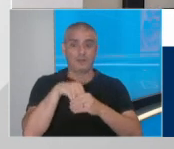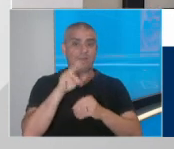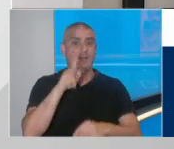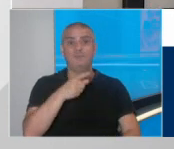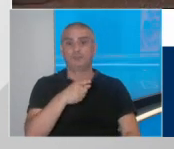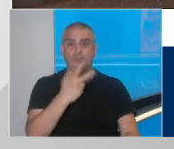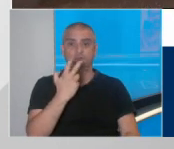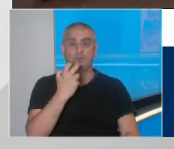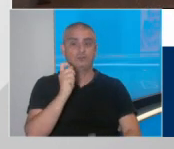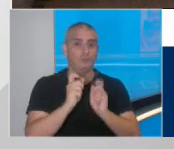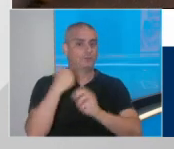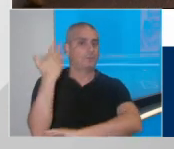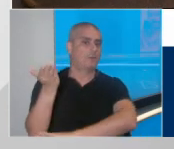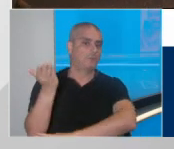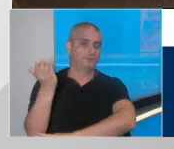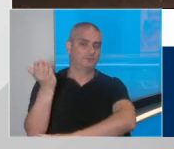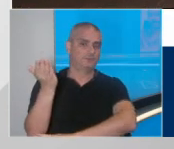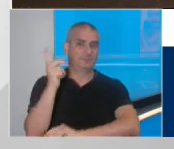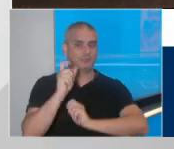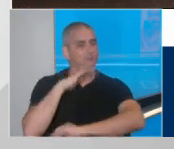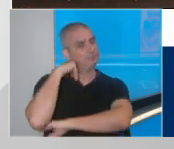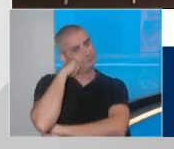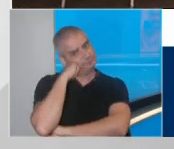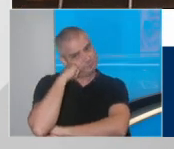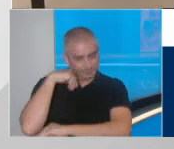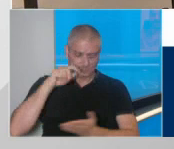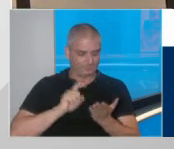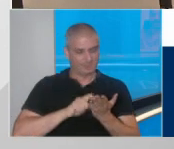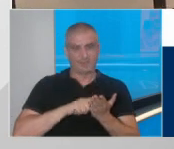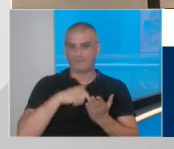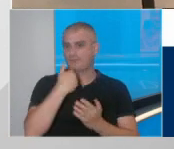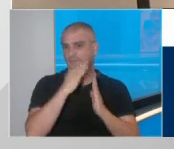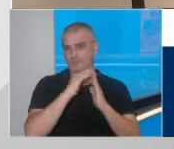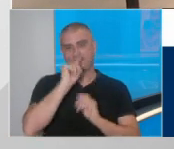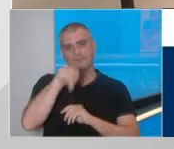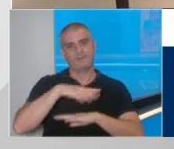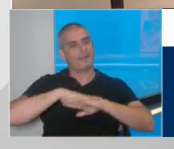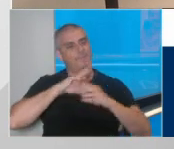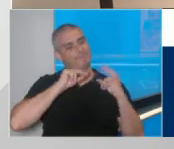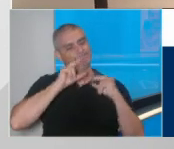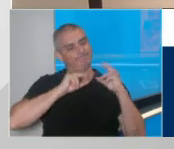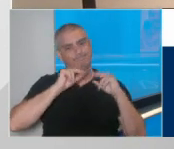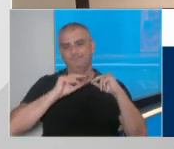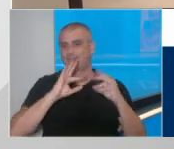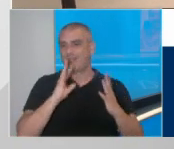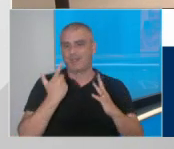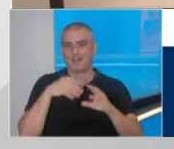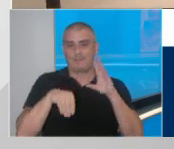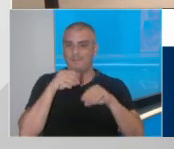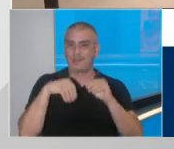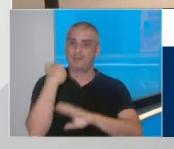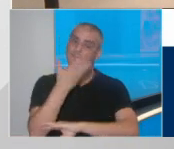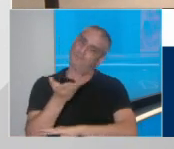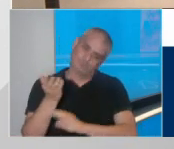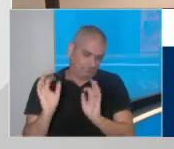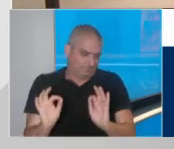יש לך 30 אנשים בחוץ, כלומר, אנשים יושבים, מצביעים בטלפון בבית, ואז באים לפרלמנט לדסקס על, על הבחירות מחוץ